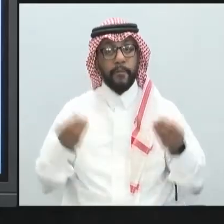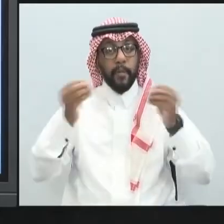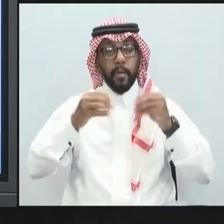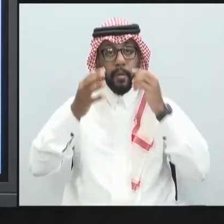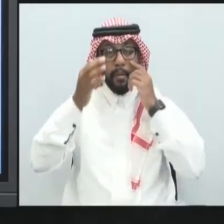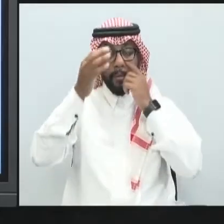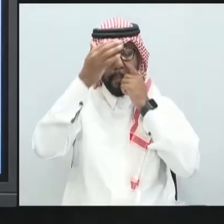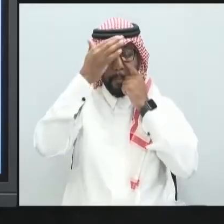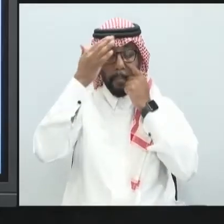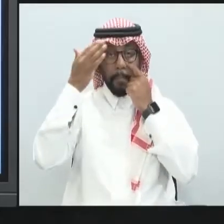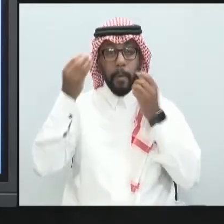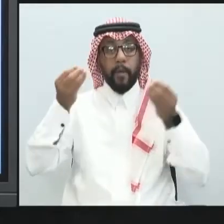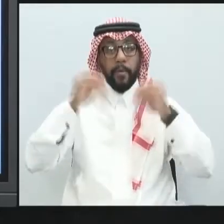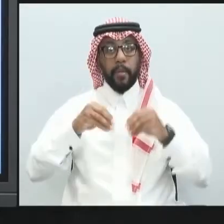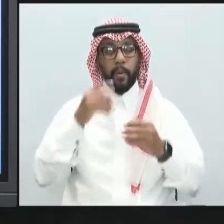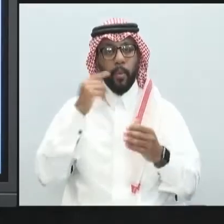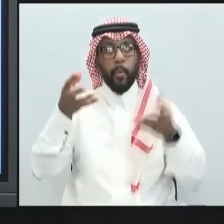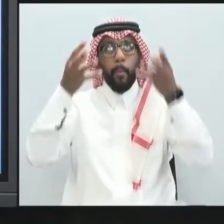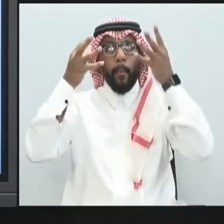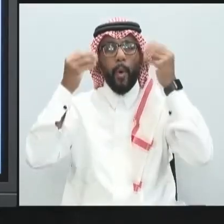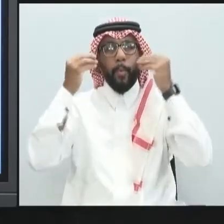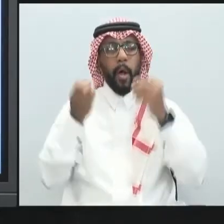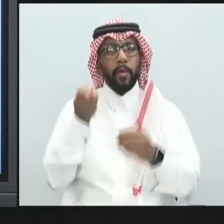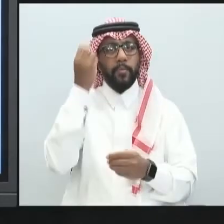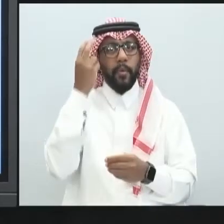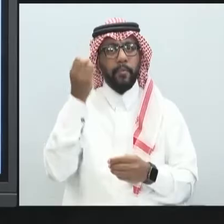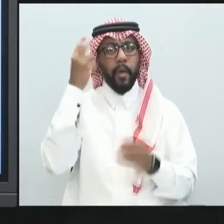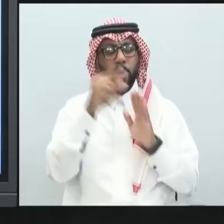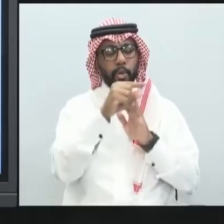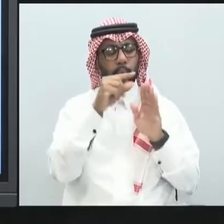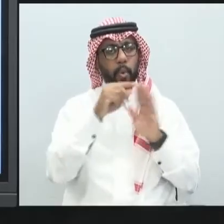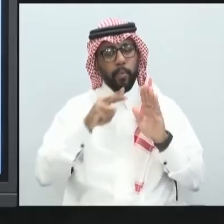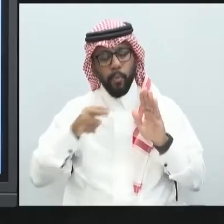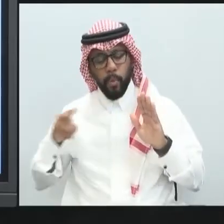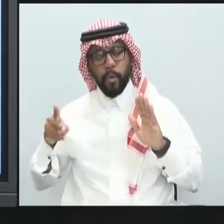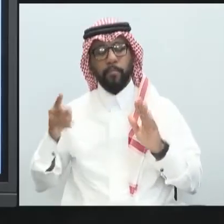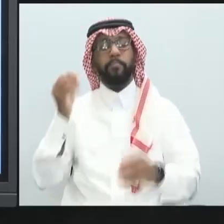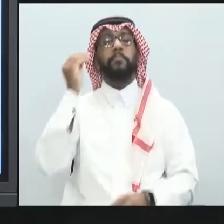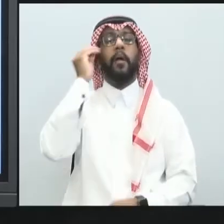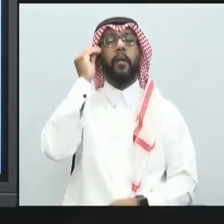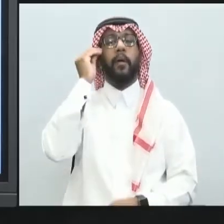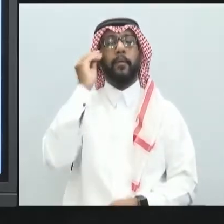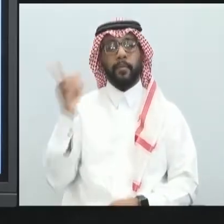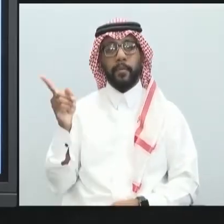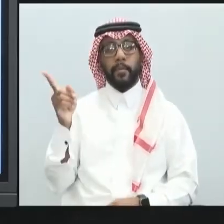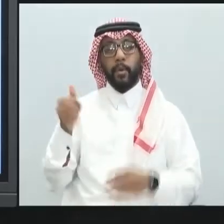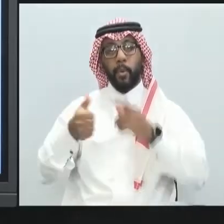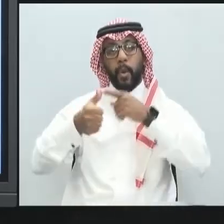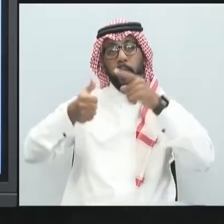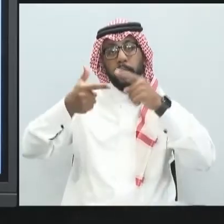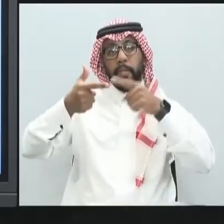داخلي هذا النص من معلومات وافكار الرئيسيه استخدم الخطوات